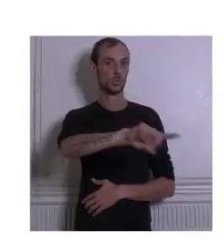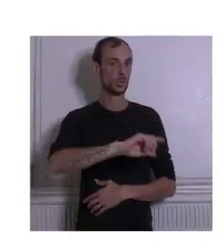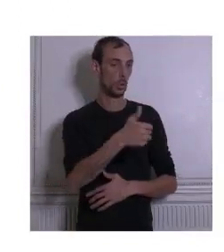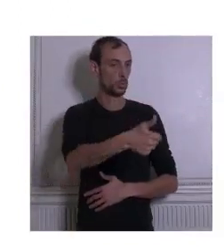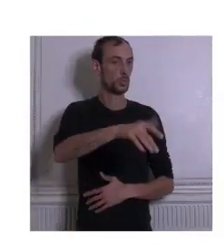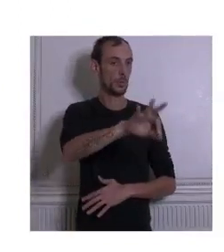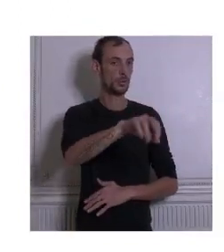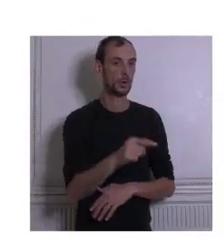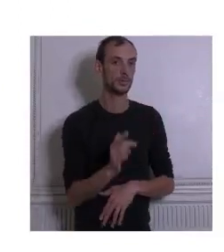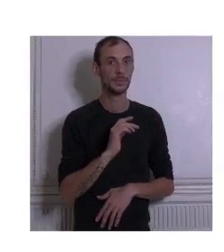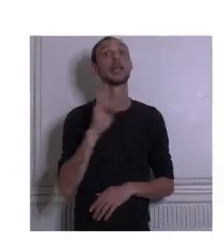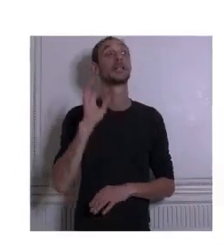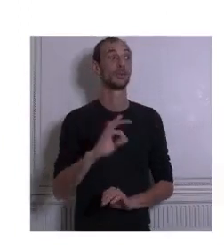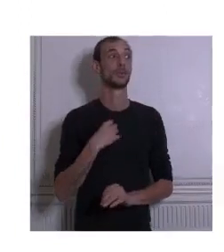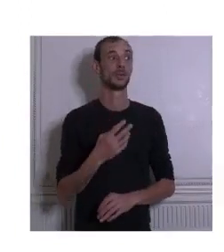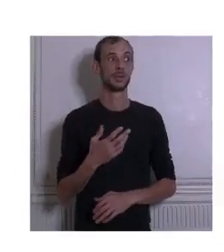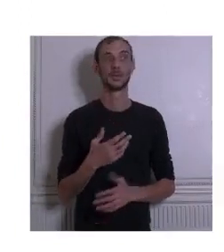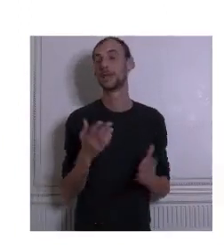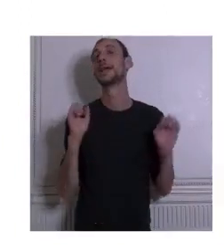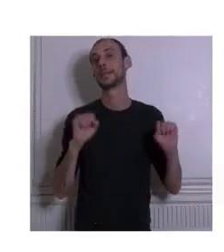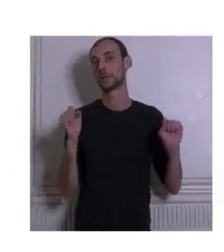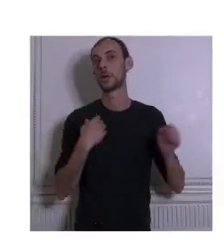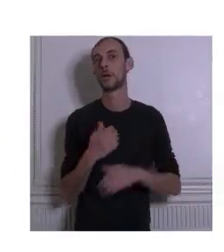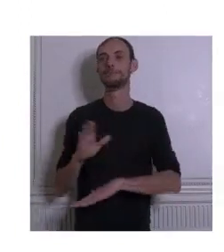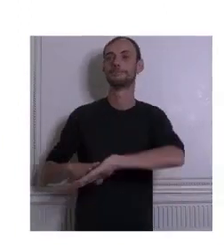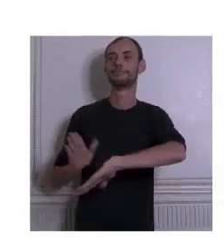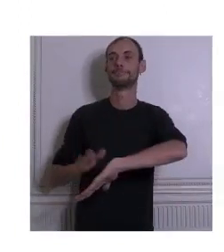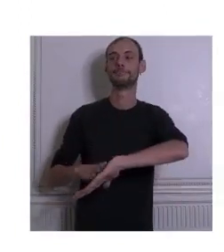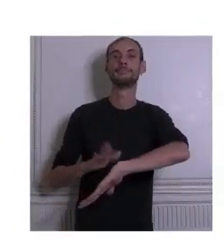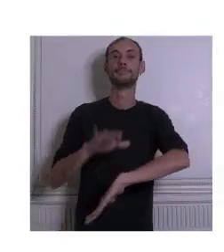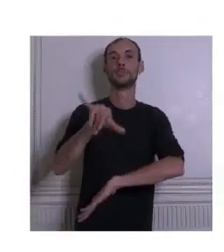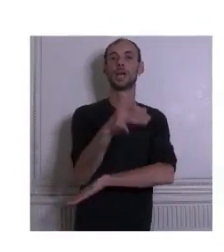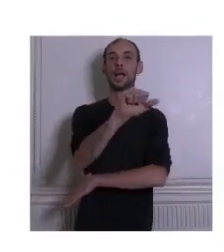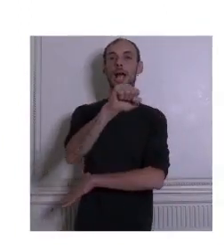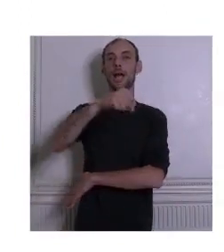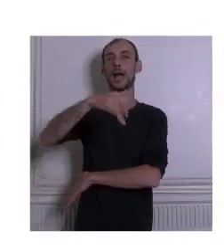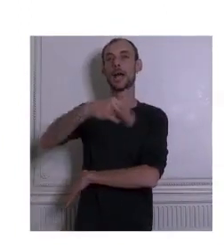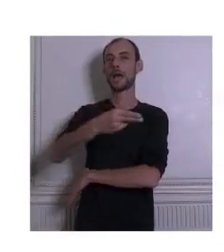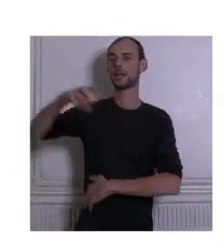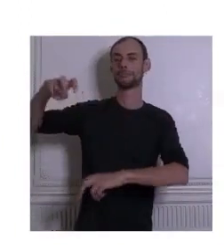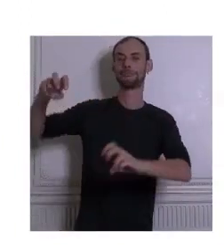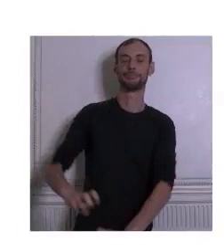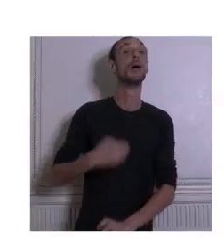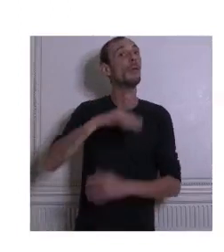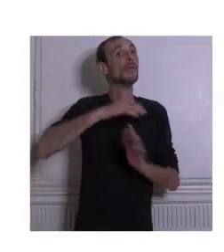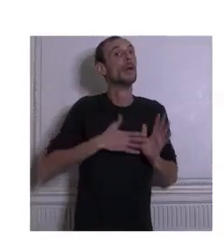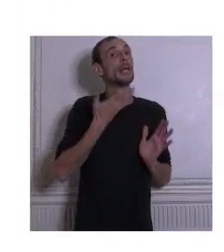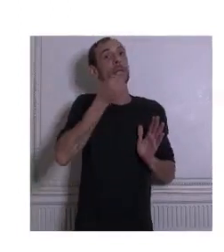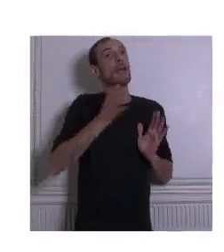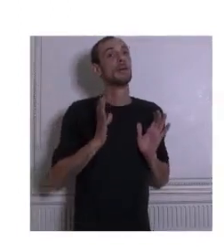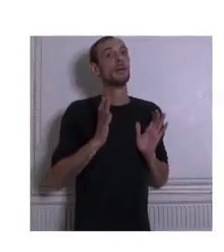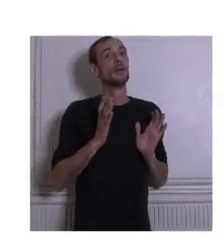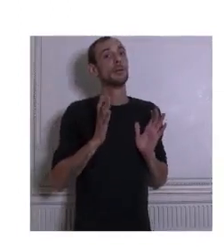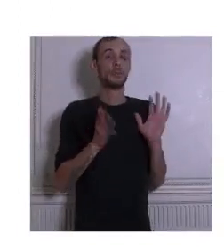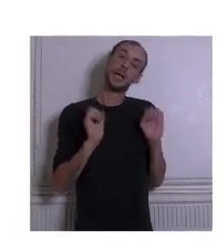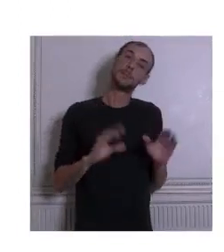Mais celui qui est en responsable, et celui qui est en responsabilité, c'est l'exécutif. C'est pas Madame Ramy qui s'occupe de ça, c'est Madame Claudine Bichet, pour